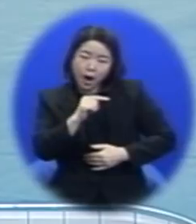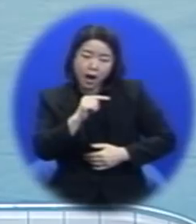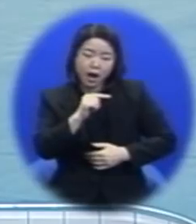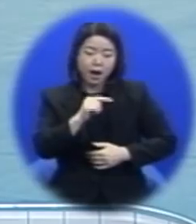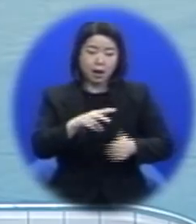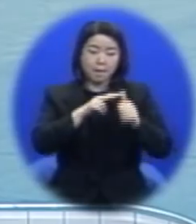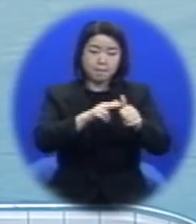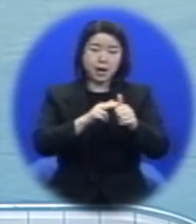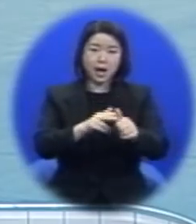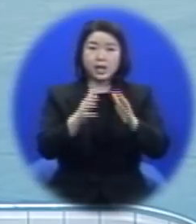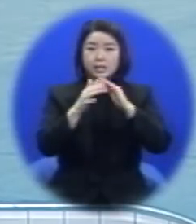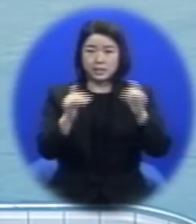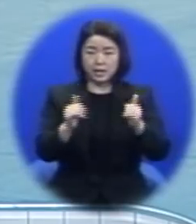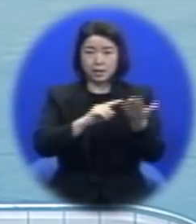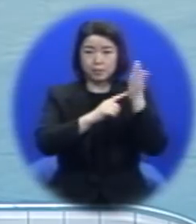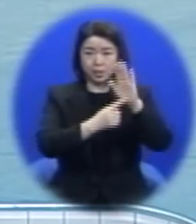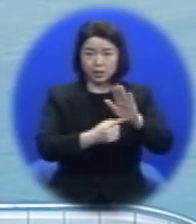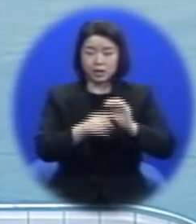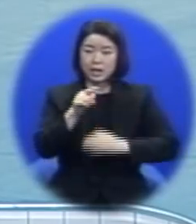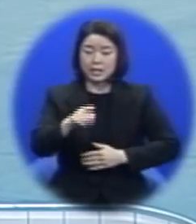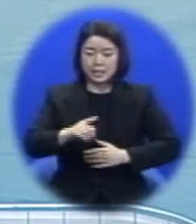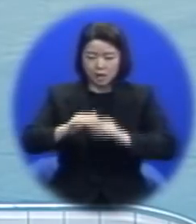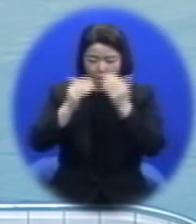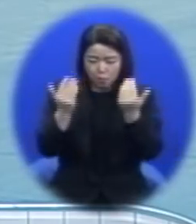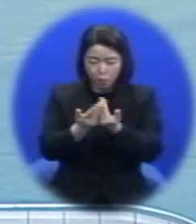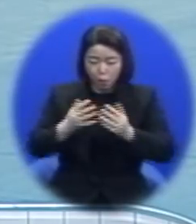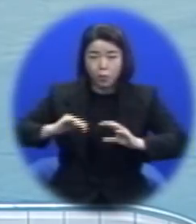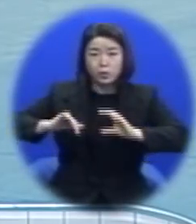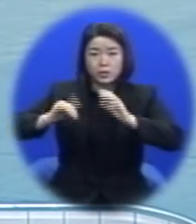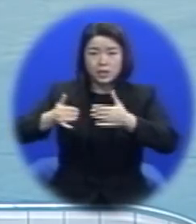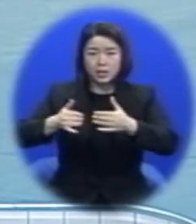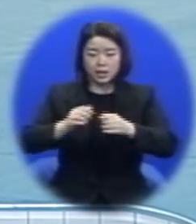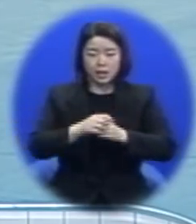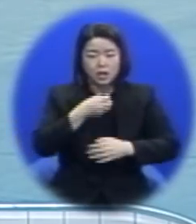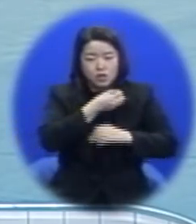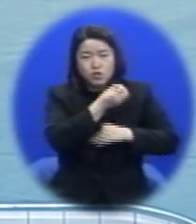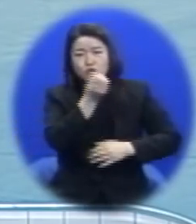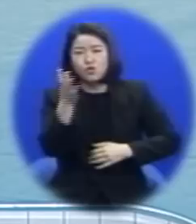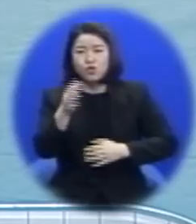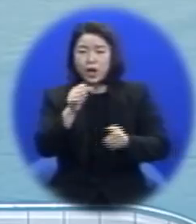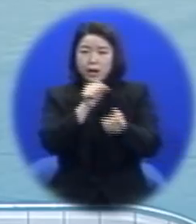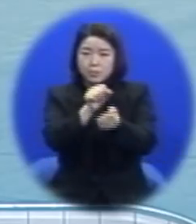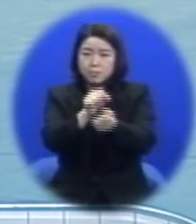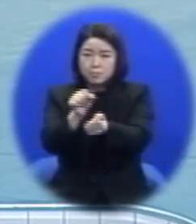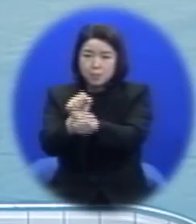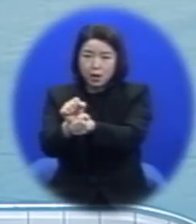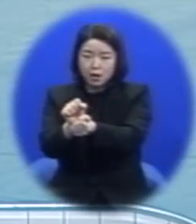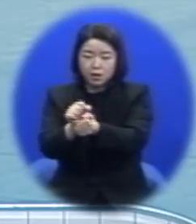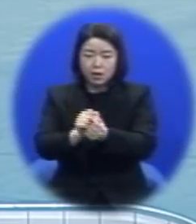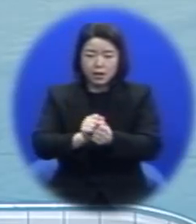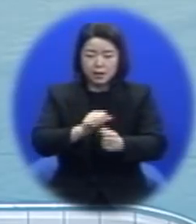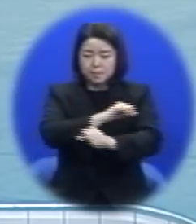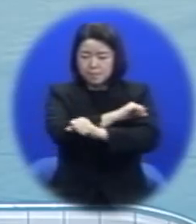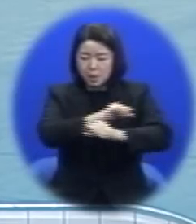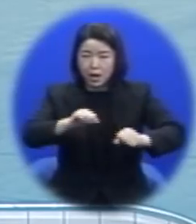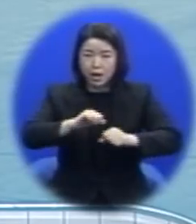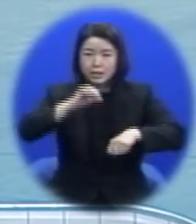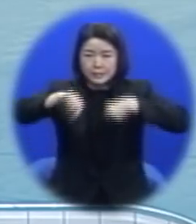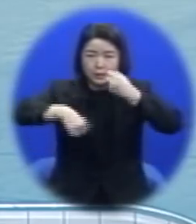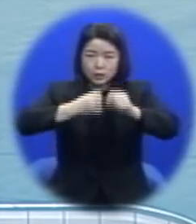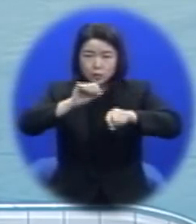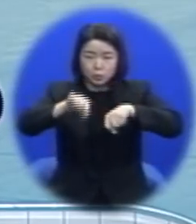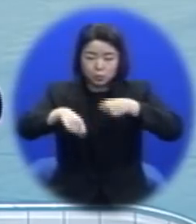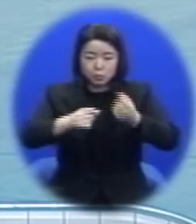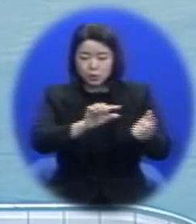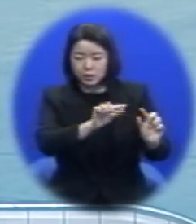그는 온 세상에 유행병 또는 짐승들, 들짐승들 또는 여러